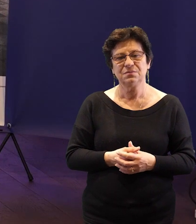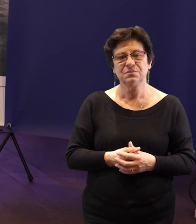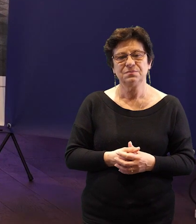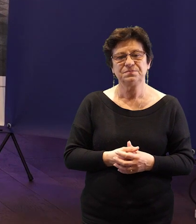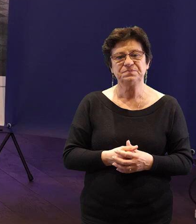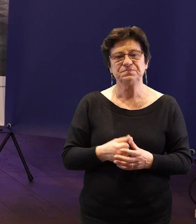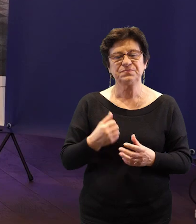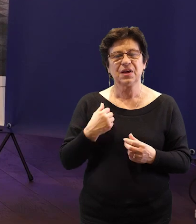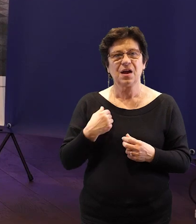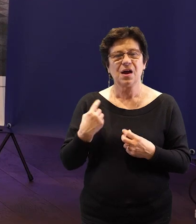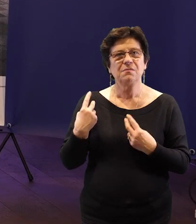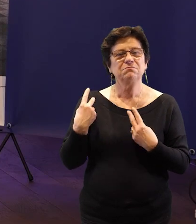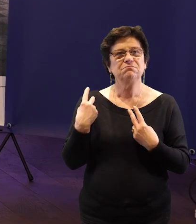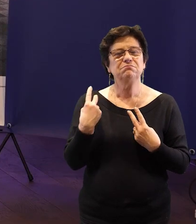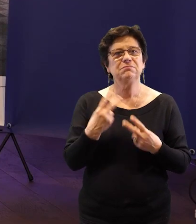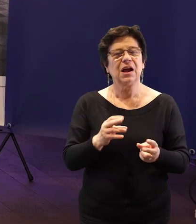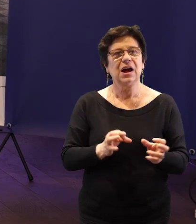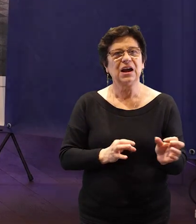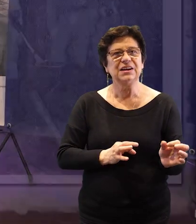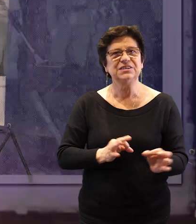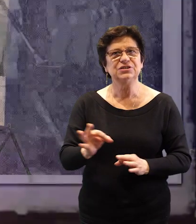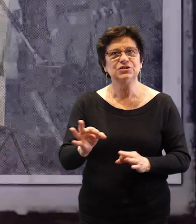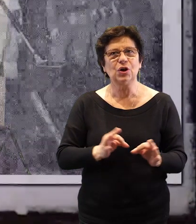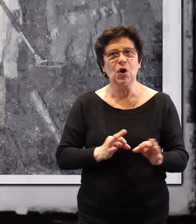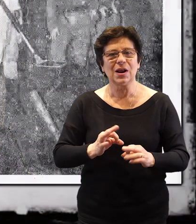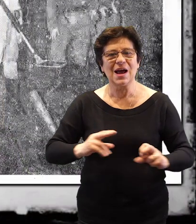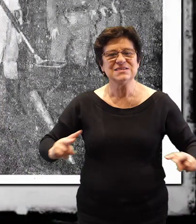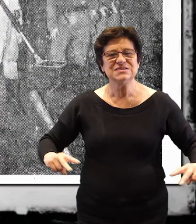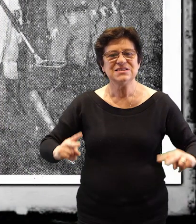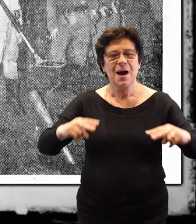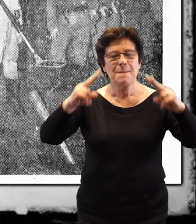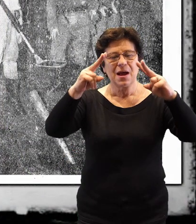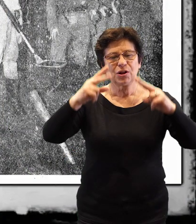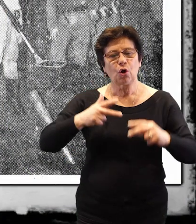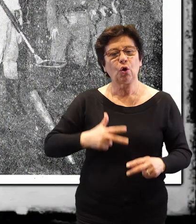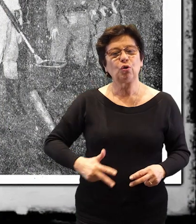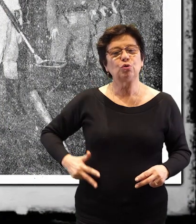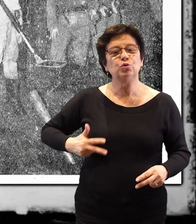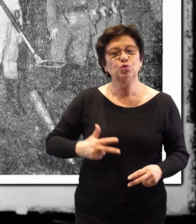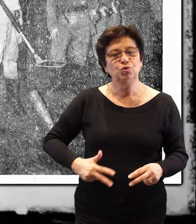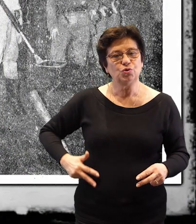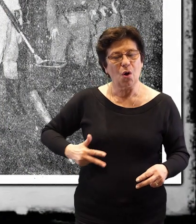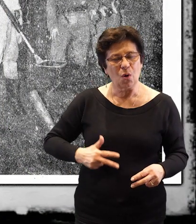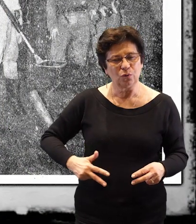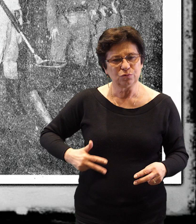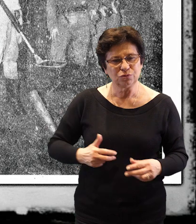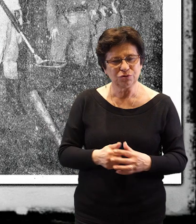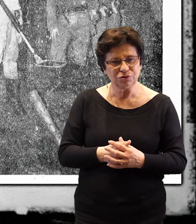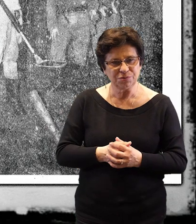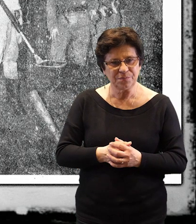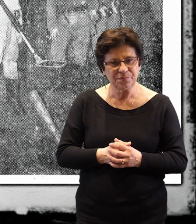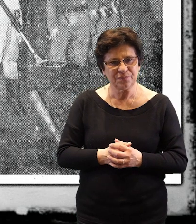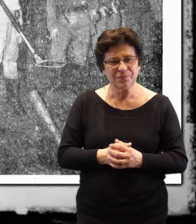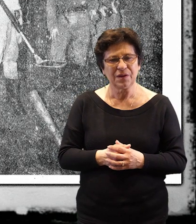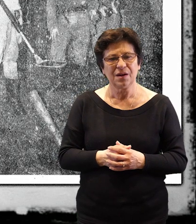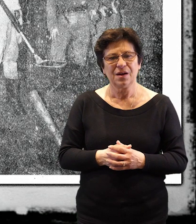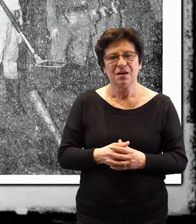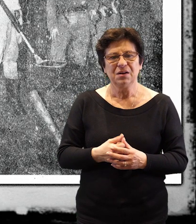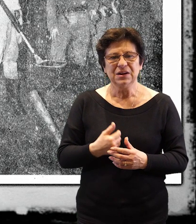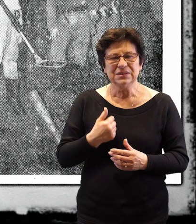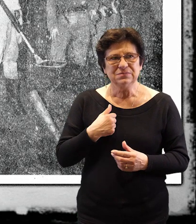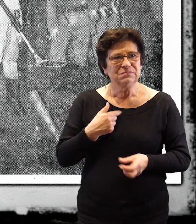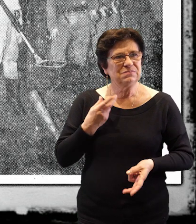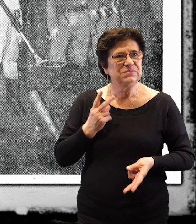postanowiłem powrócić do historii związanych z Zamkiem Książ, do tych relacji dotyczących Zamku Książ, bo też mi nie dawało spokoju, czy faktycznie